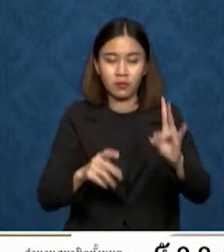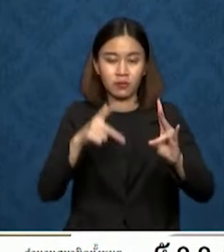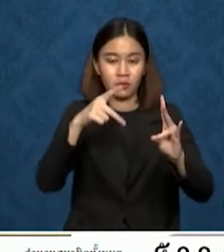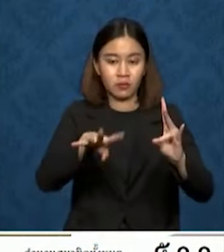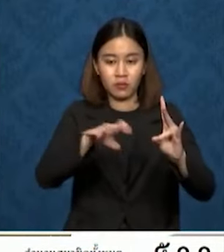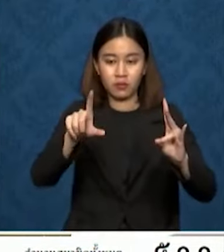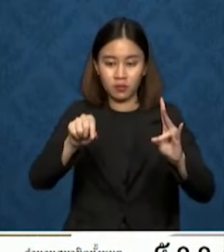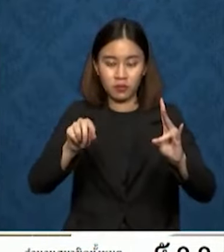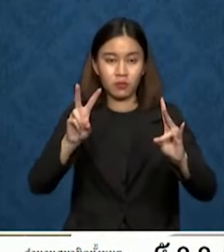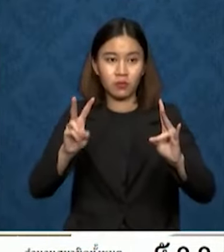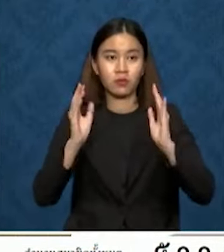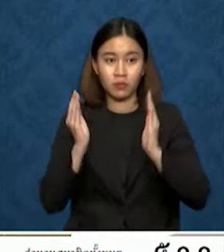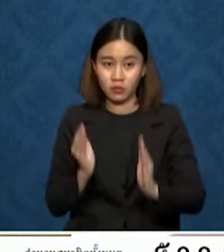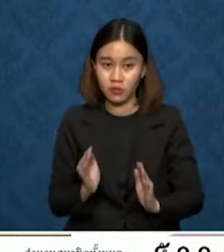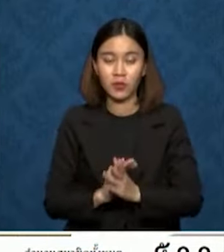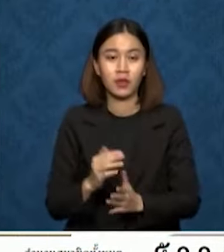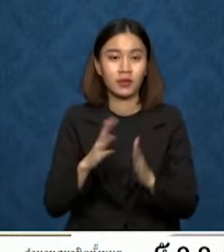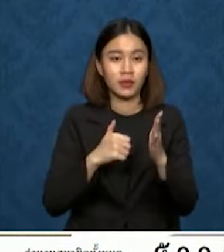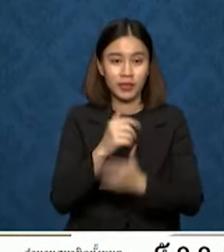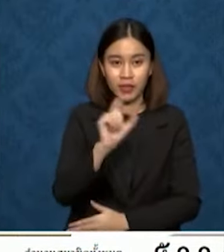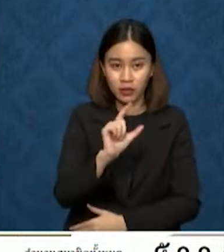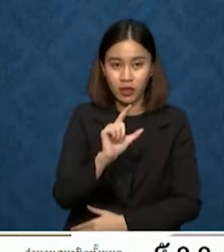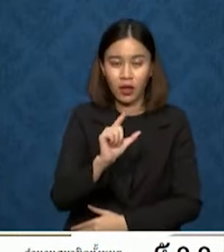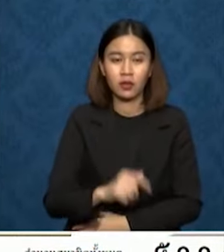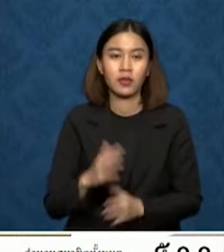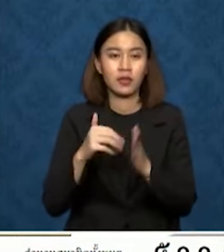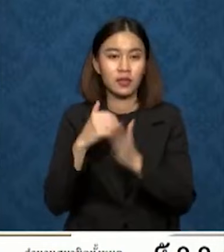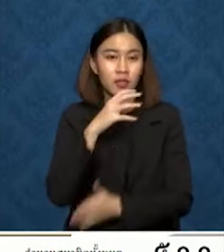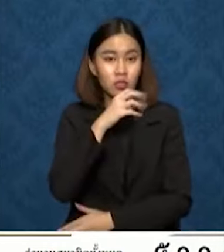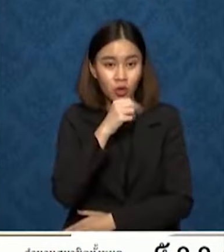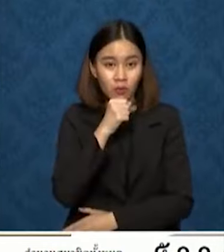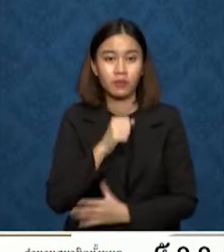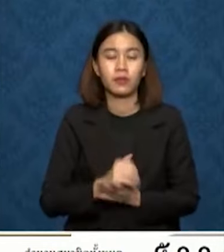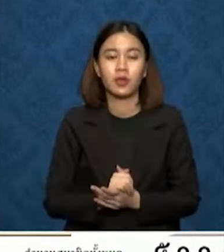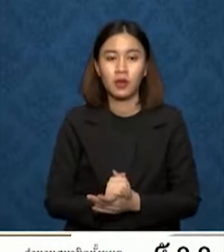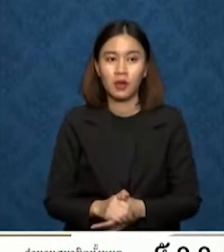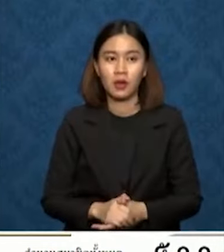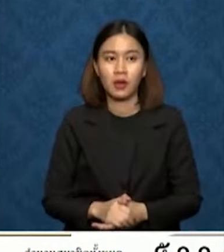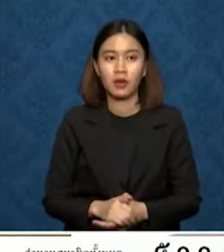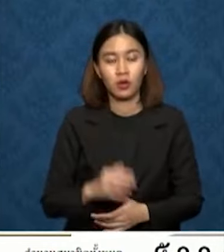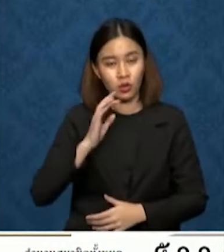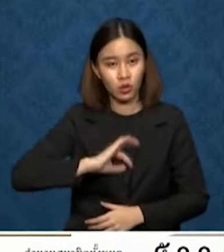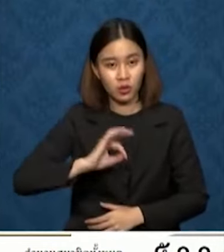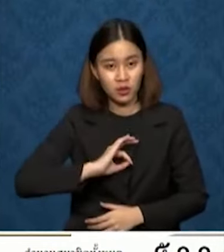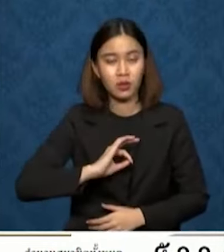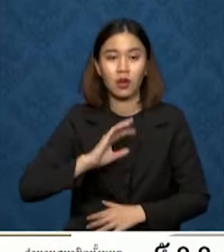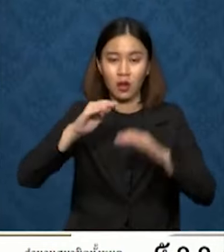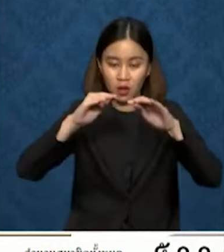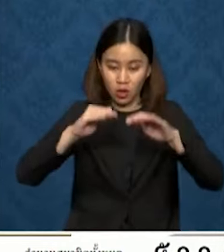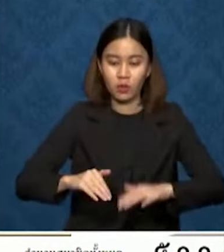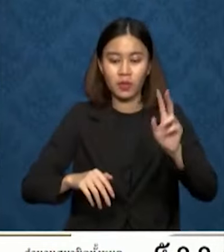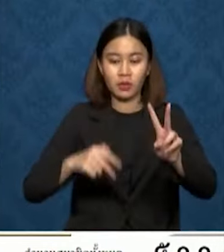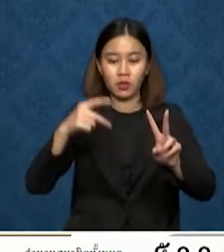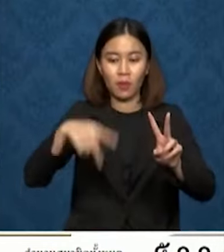22 ลายสีเหลืองนะครับ สีส้ม คือรุนแรงมีอาการลดลงมา 2,